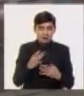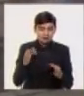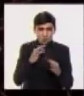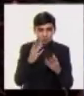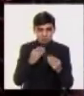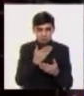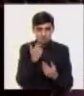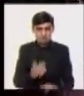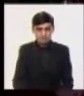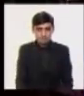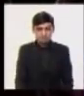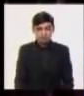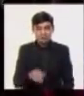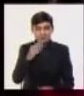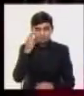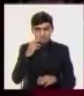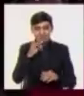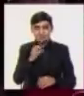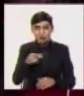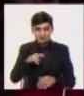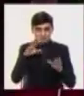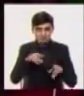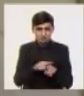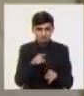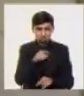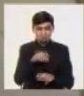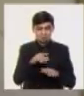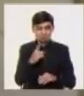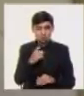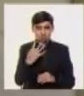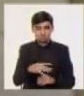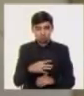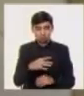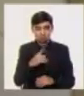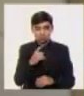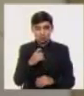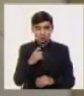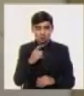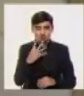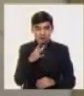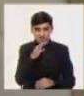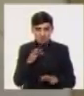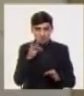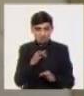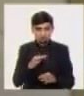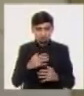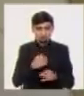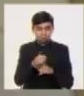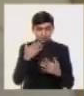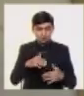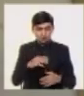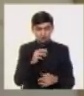суеты. В Испании зафиксировали удивительный случай. Здесь 104-летняя жительница победила коронавирус и выписалась из